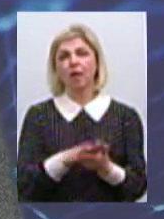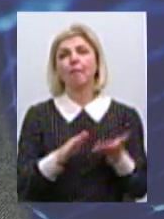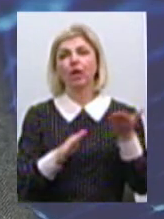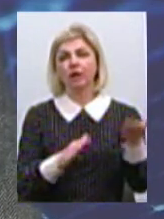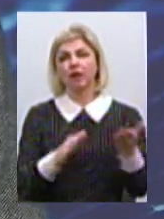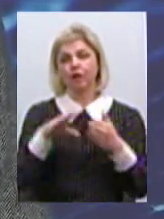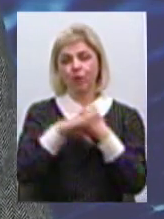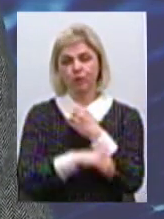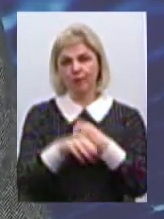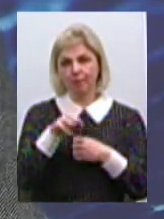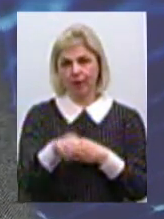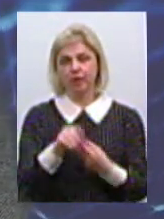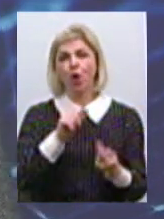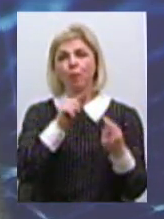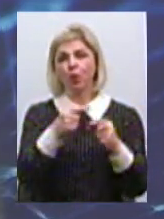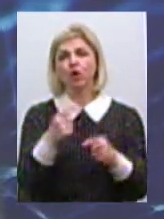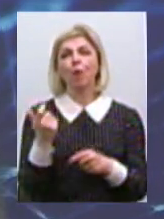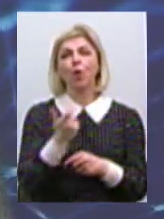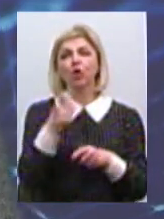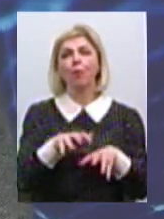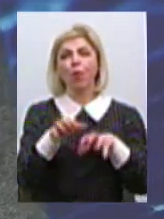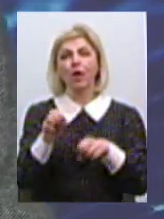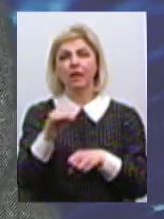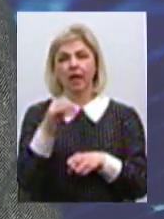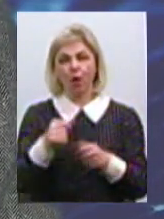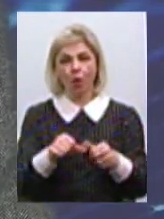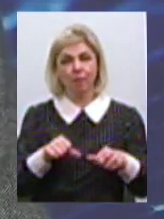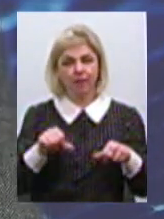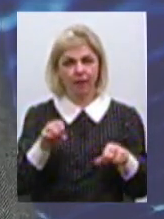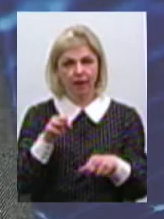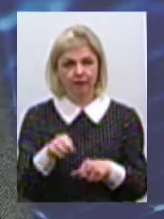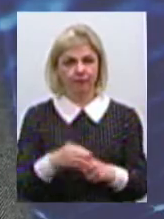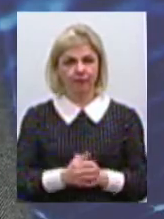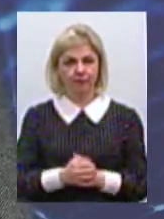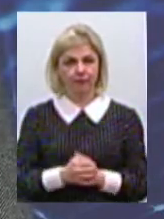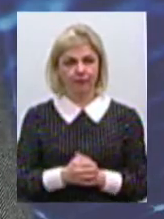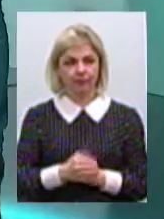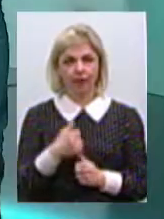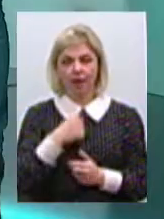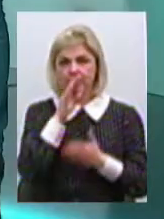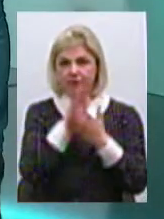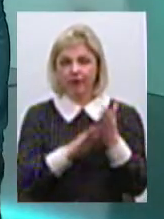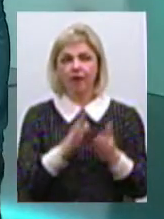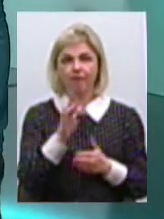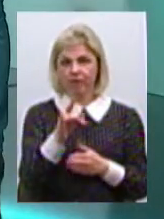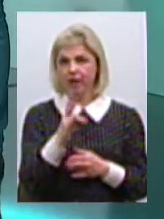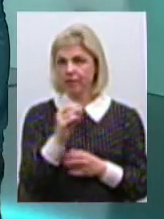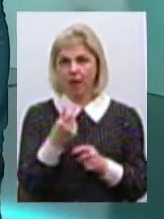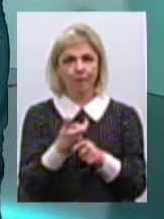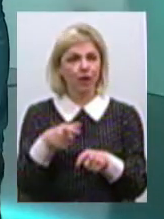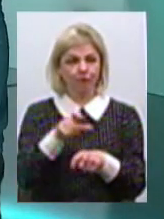березня подали в антимонопольний комітет. Антимонопольний комітет... Я перепрошую, ви таким чином, наскільки я розумію, не перевищили